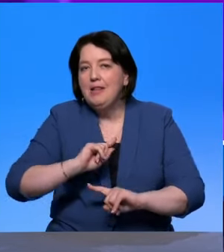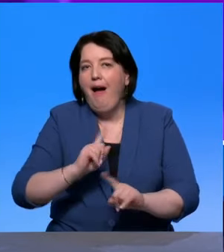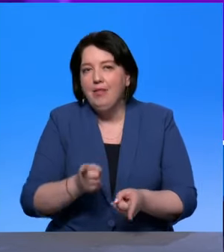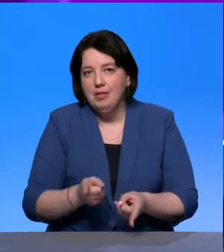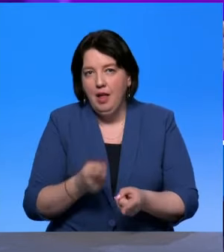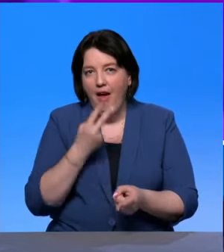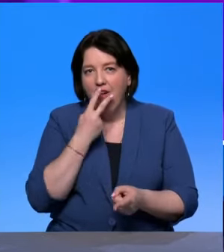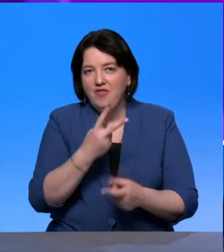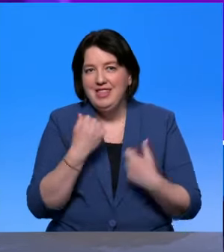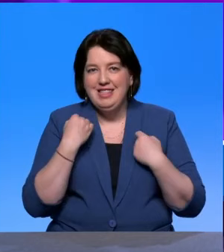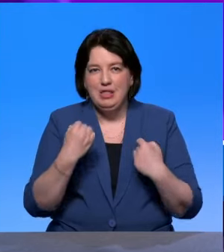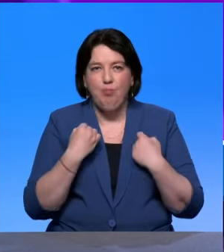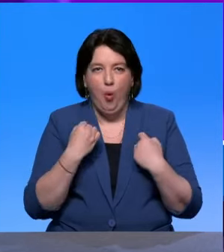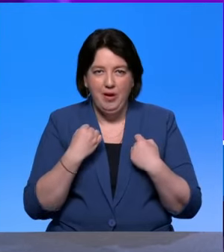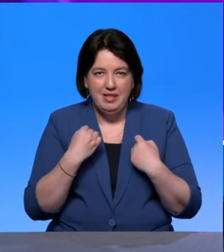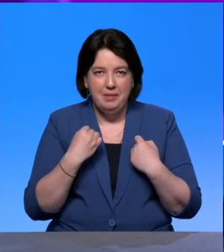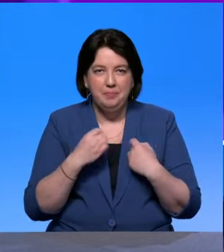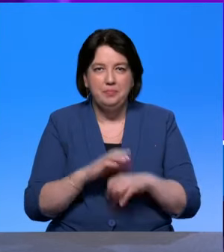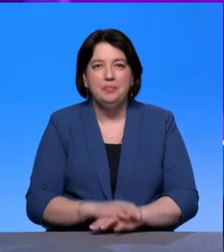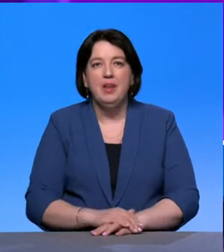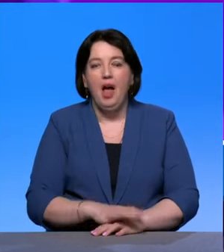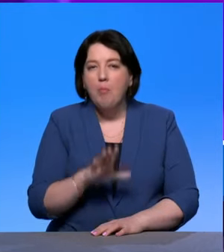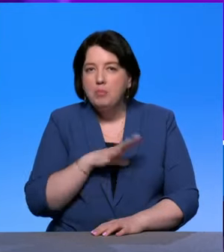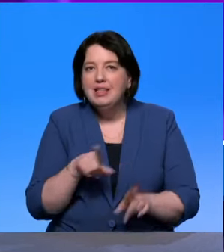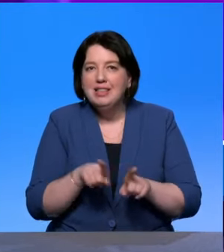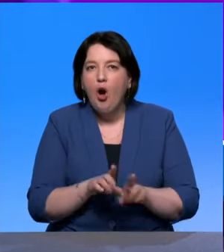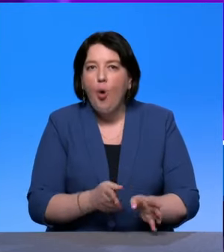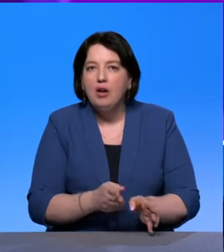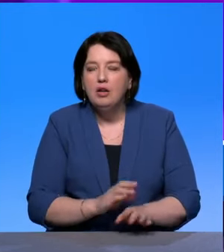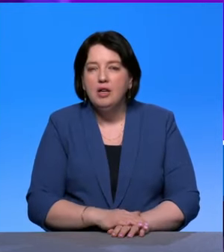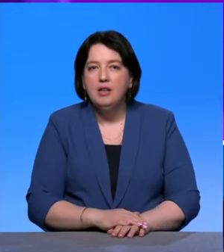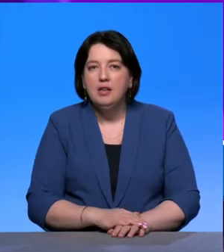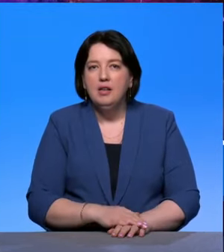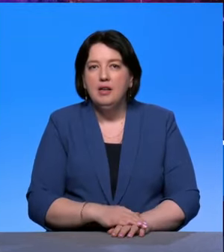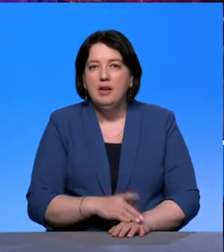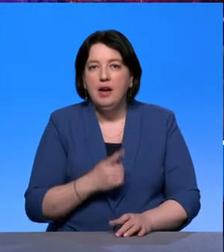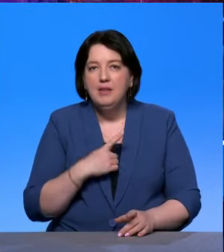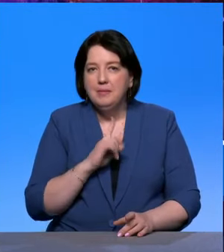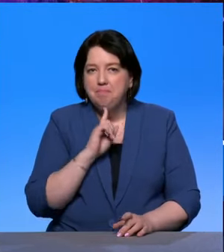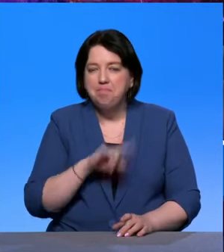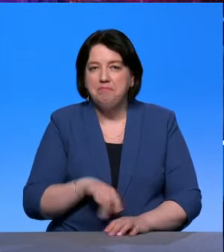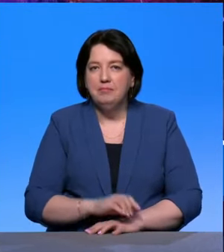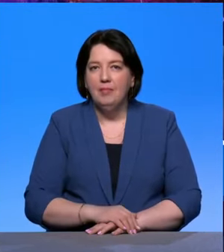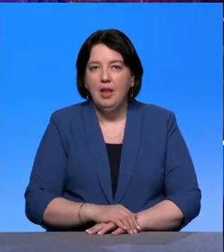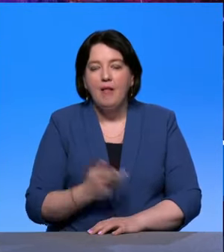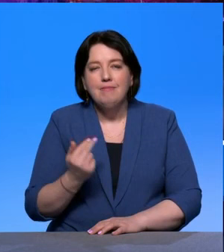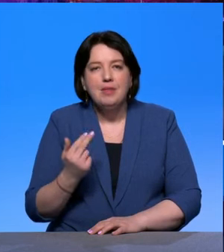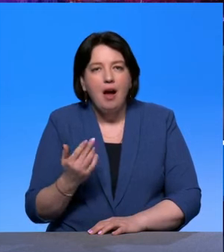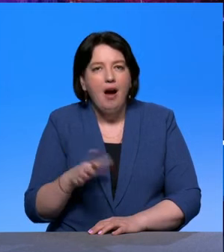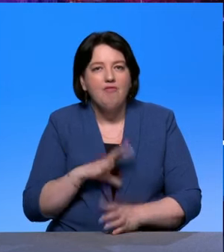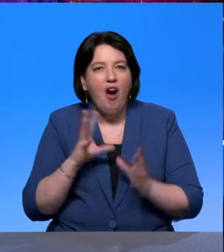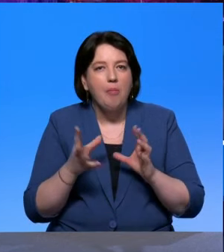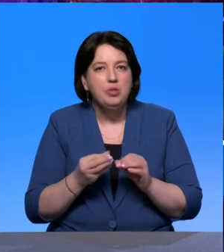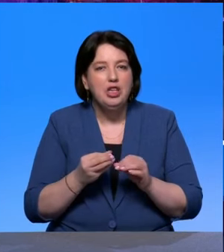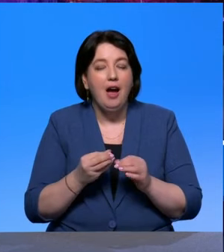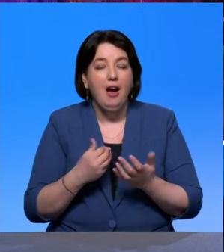Да, спасибо, что вы это сказали. Было такое, да? Не я одна заметила. Ну да, вообще, вот,